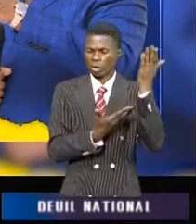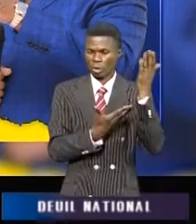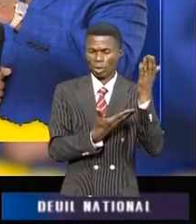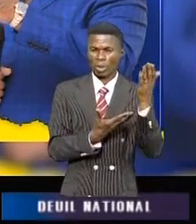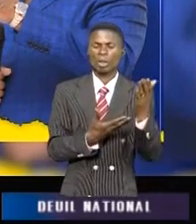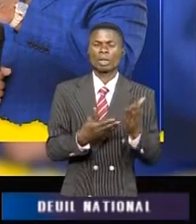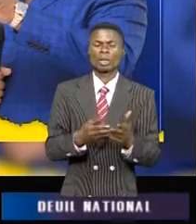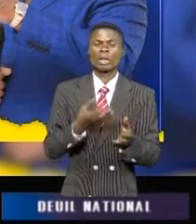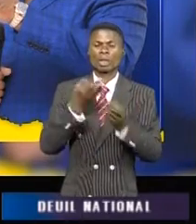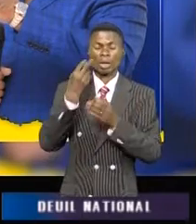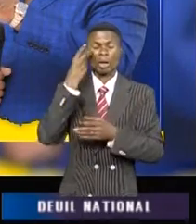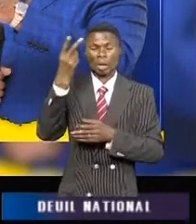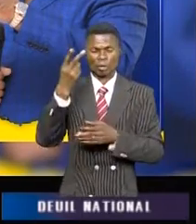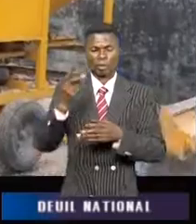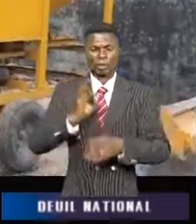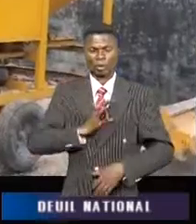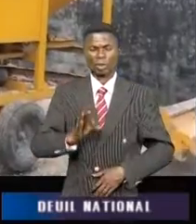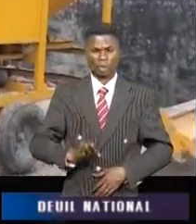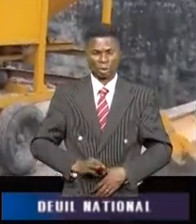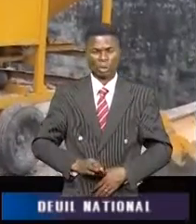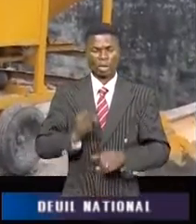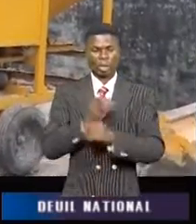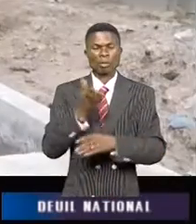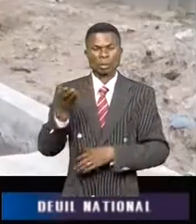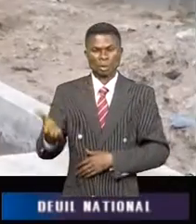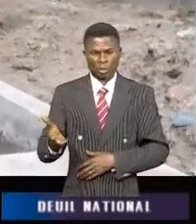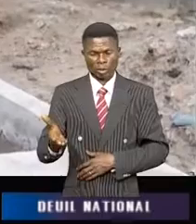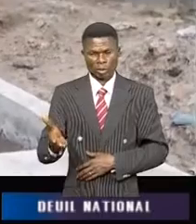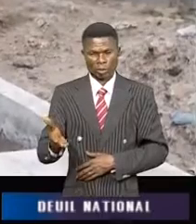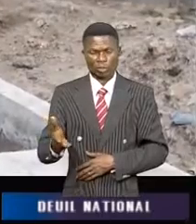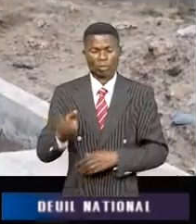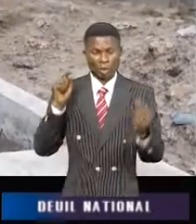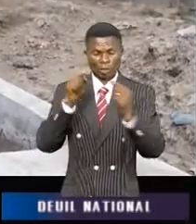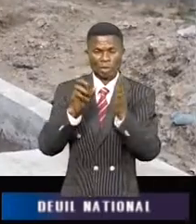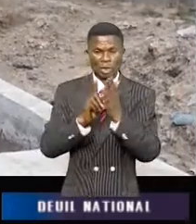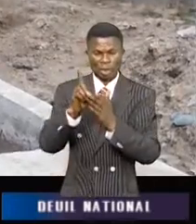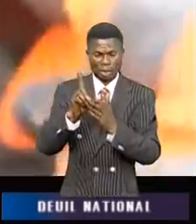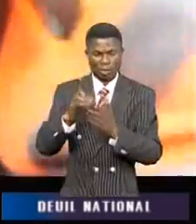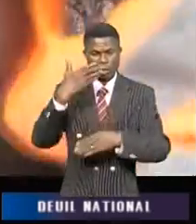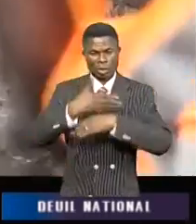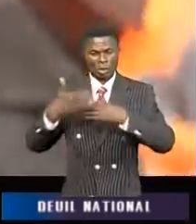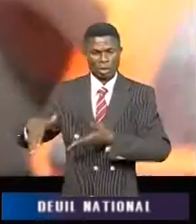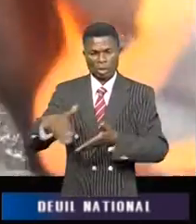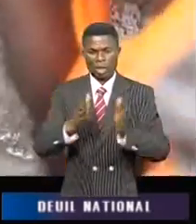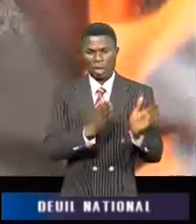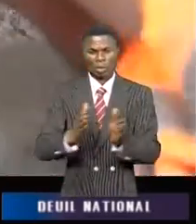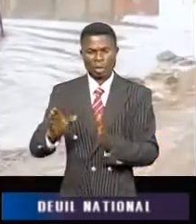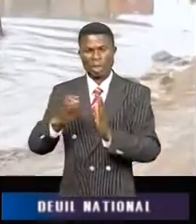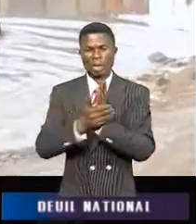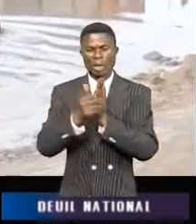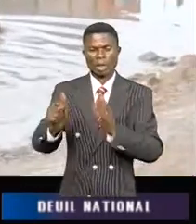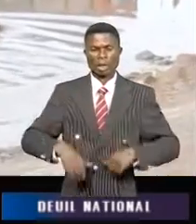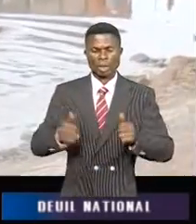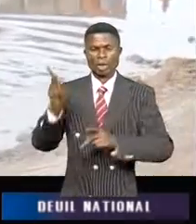Tchilijelou traduit la vision du président de la République, Félix-Antoine Tshisekedi Tshilombo, orienté vers le développement des infrastructures et l'amélioration de la qualité de vie